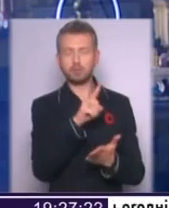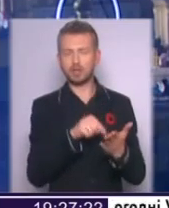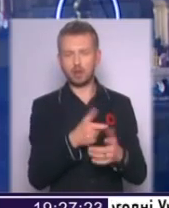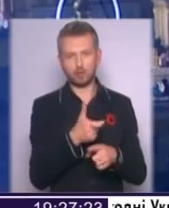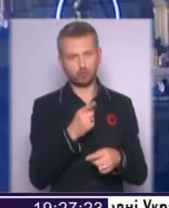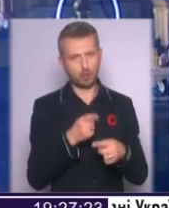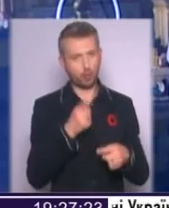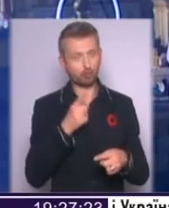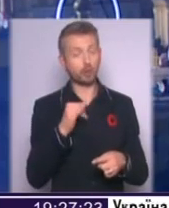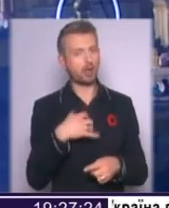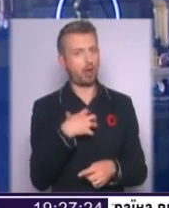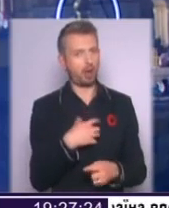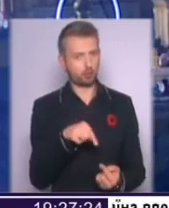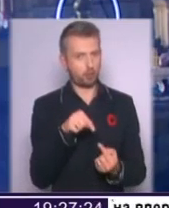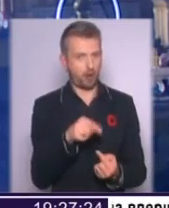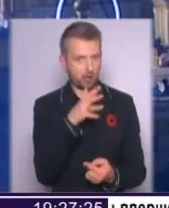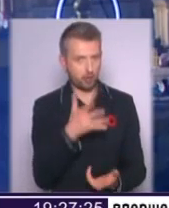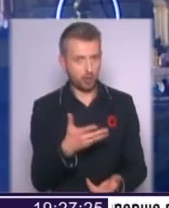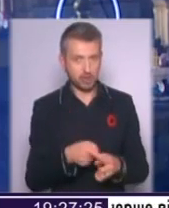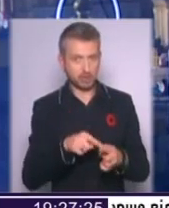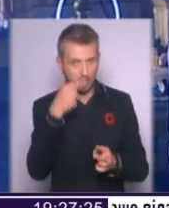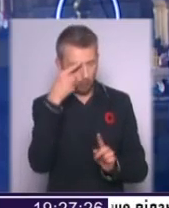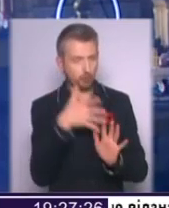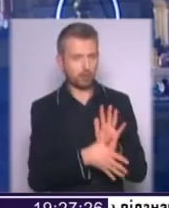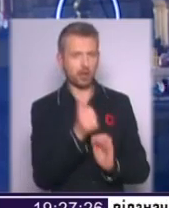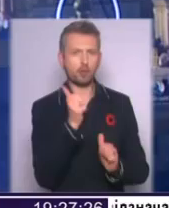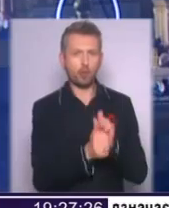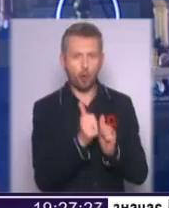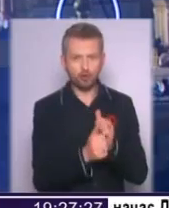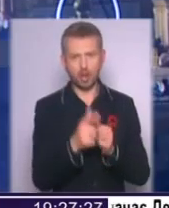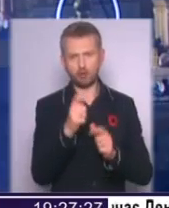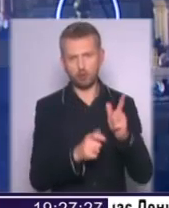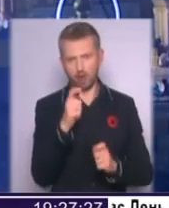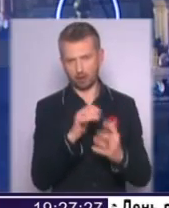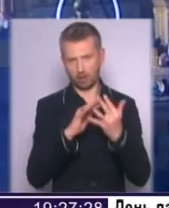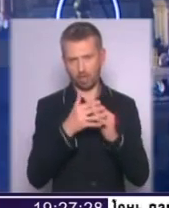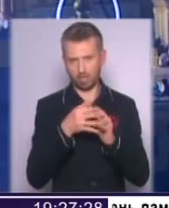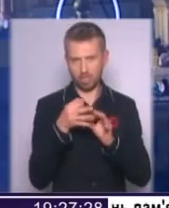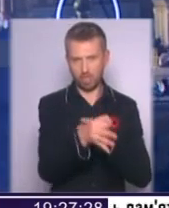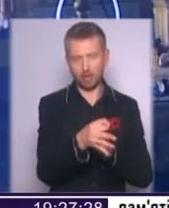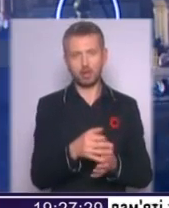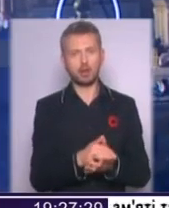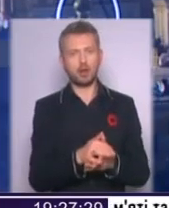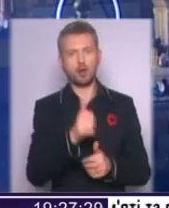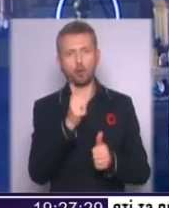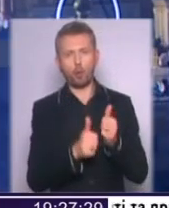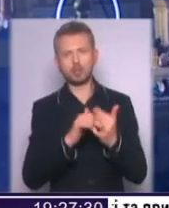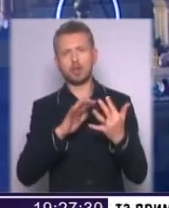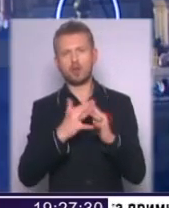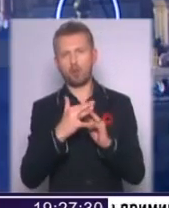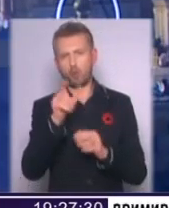гостро і актуально, і це вже розуміє, ну, як то кажуть, кожна доярка з Хацапетовки, кожний